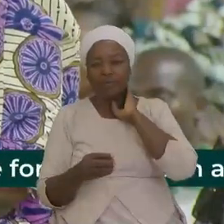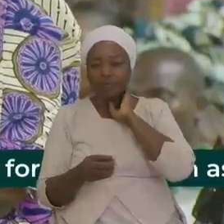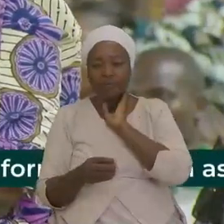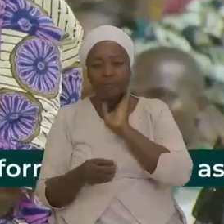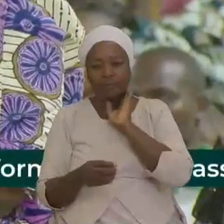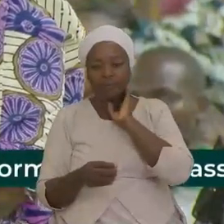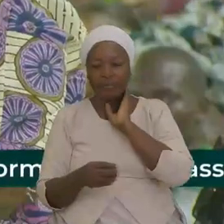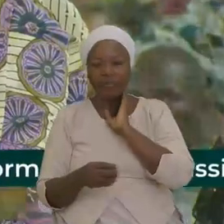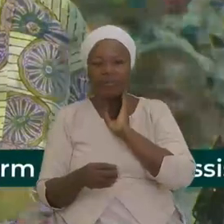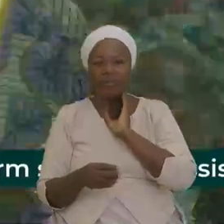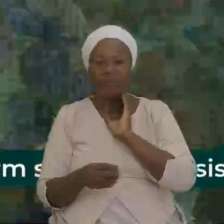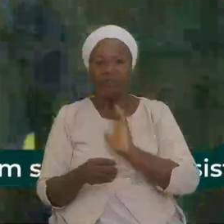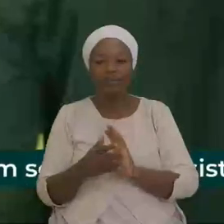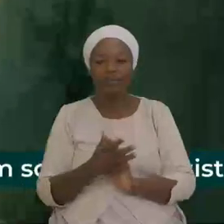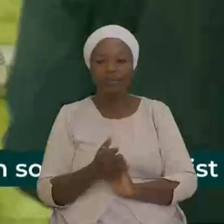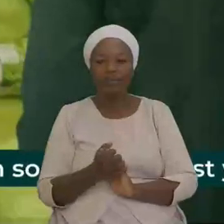Plus 234